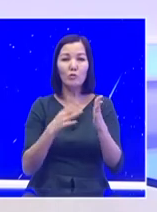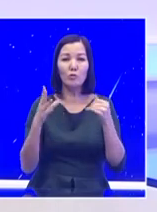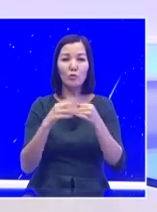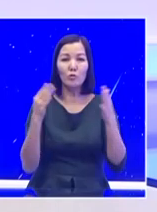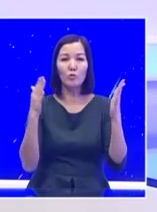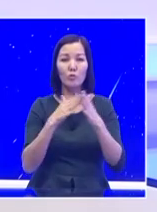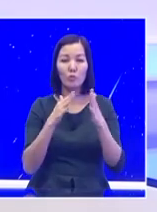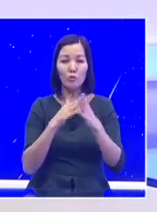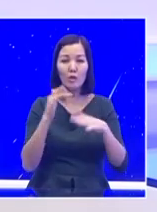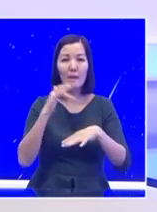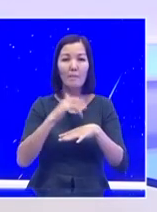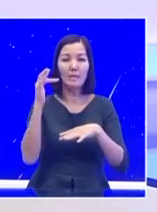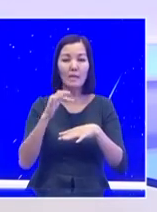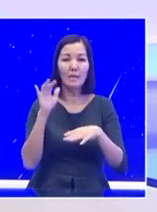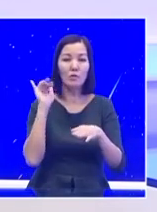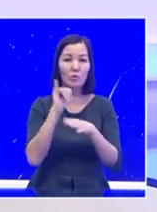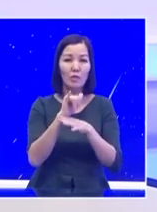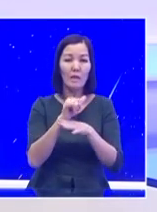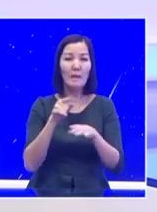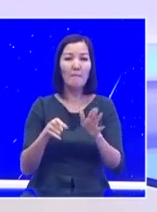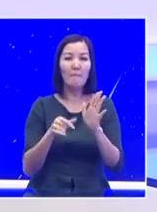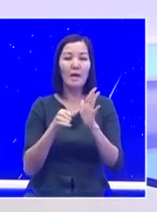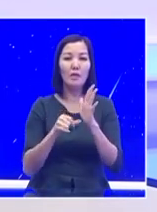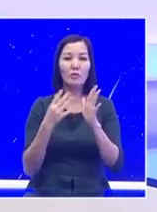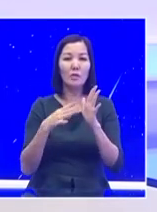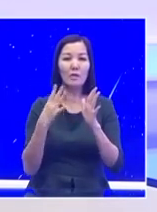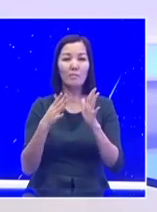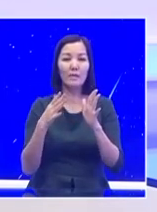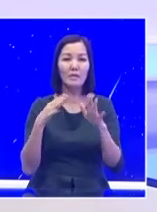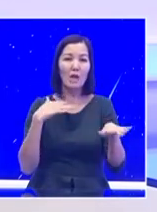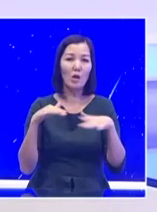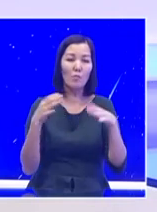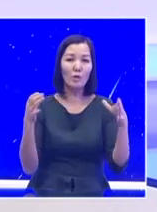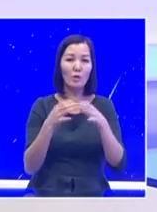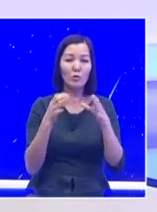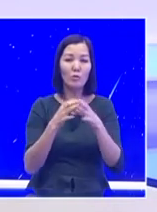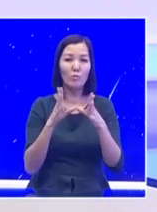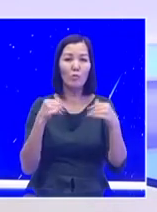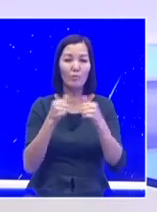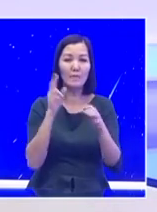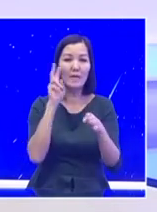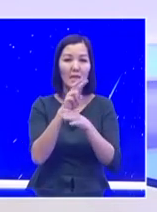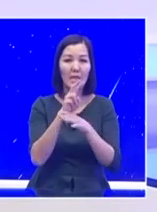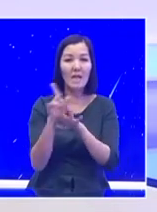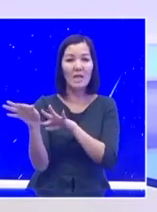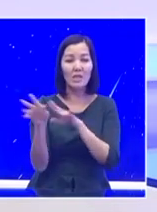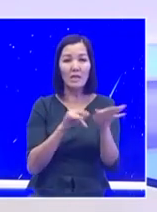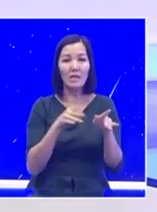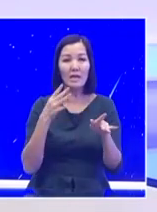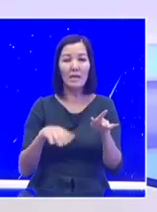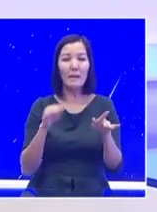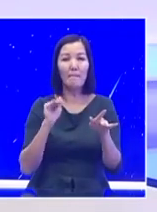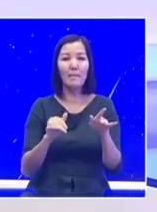20449 тұрғын үй мен пәтер, сонда 1645 әлеуметтік осал топтағы отбасын аралаған. Осы шаралар кезінде 40 мыңнан